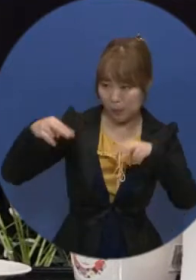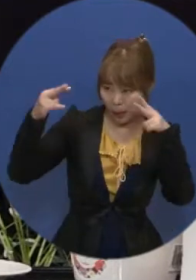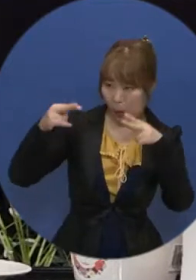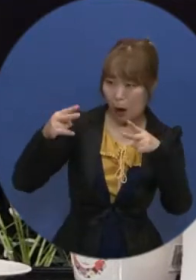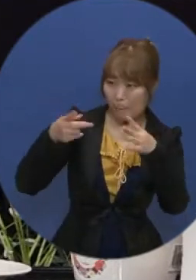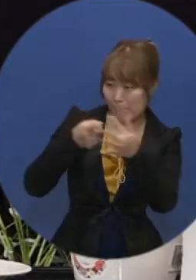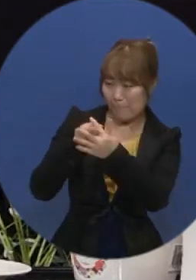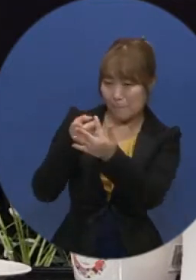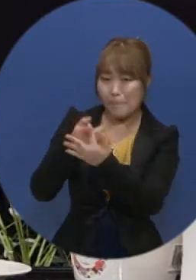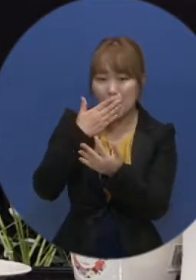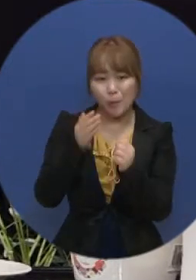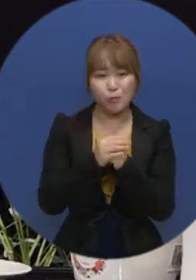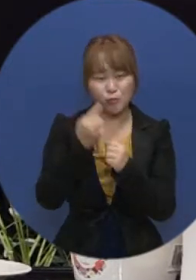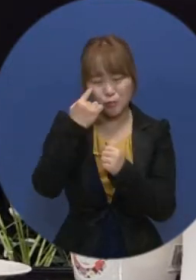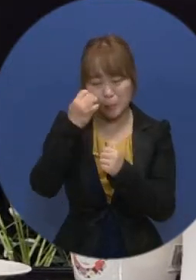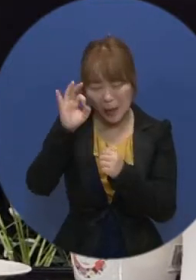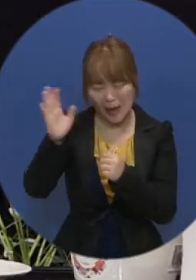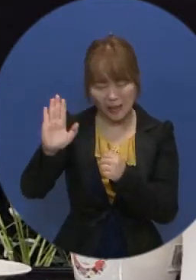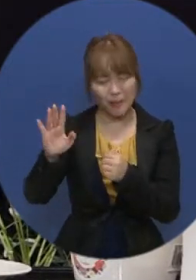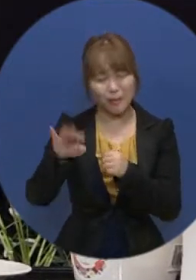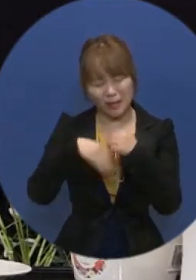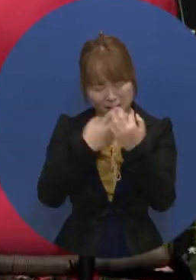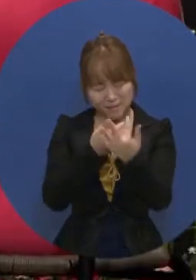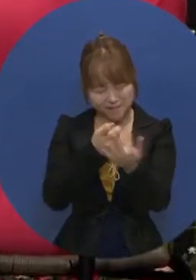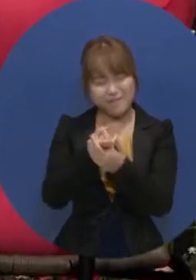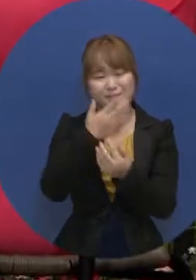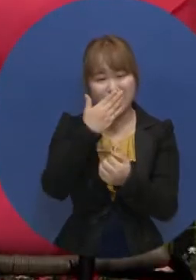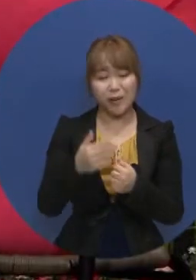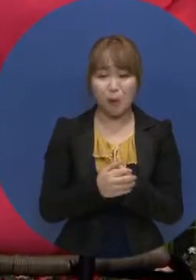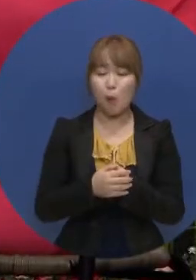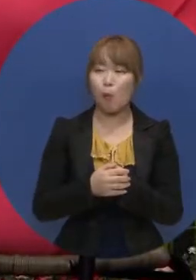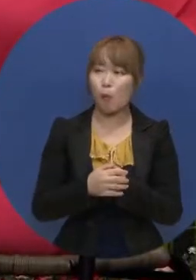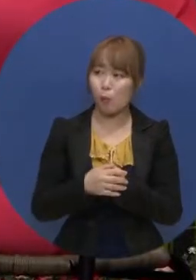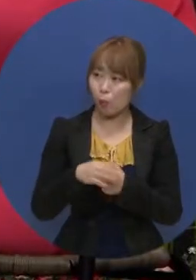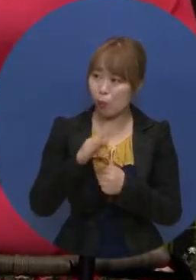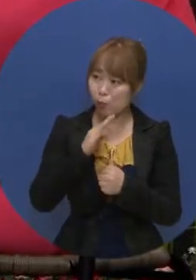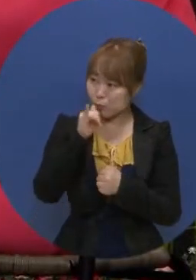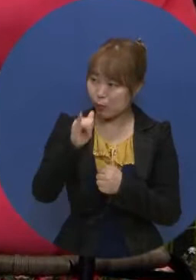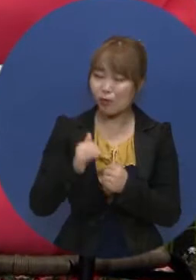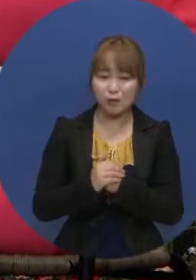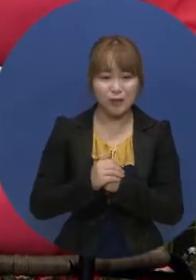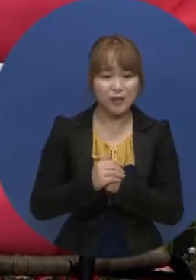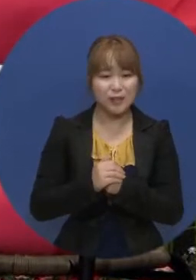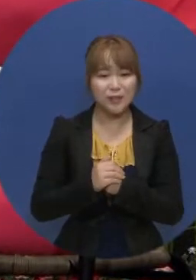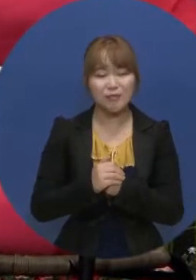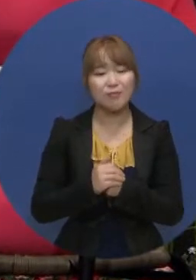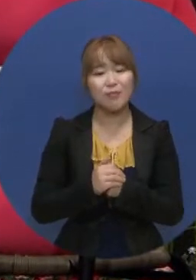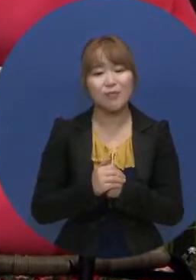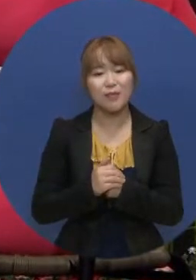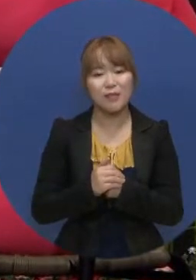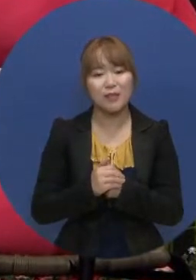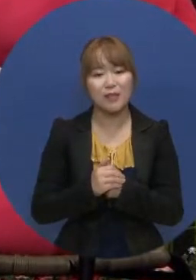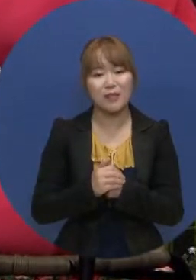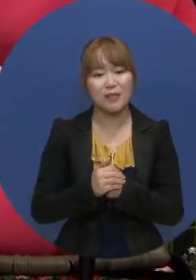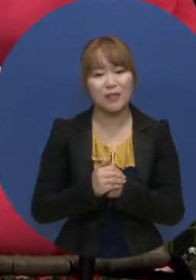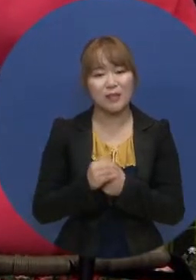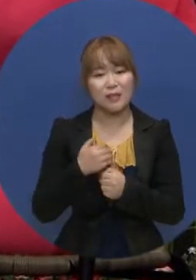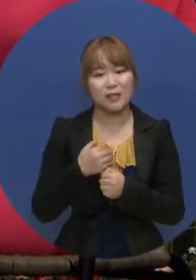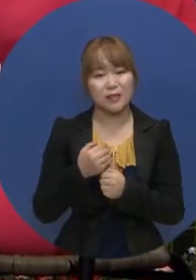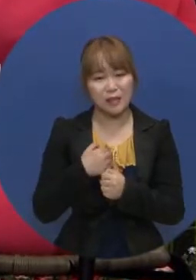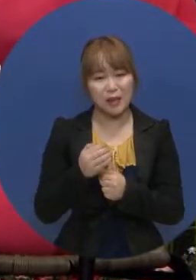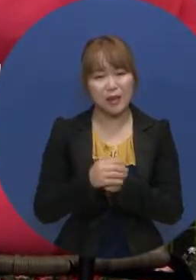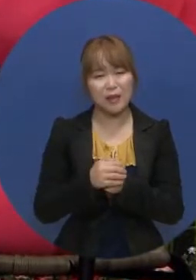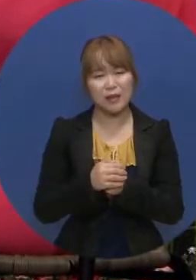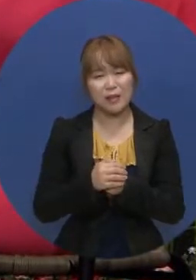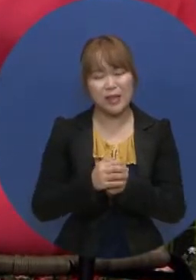알고 눈 안 봐도 알고 눈 안 봐도 알아요? 네. 와, 대단하신 멀리, 거예요. 네, 제가 이제 그 세계 아. 여행을 많이 하게